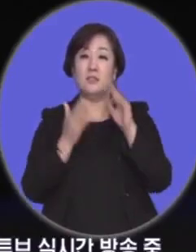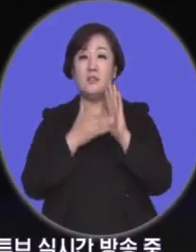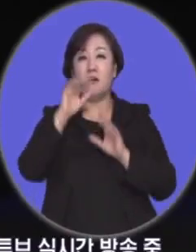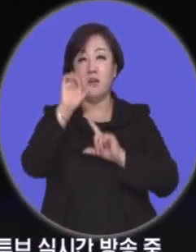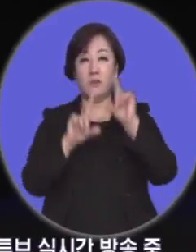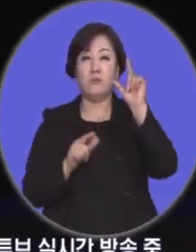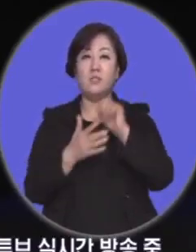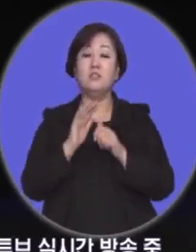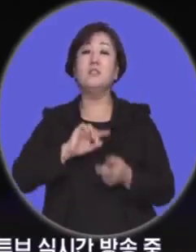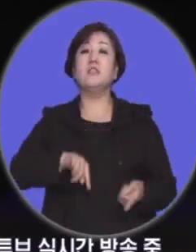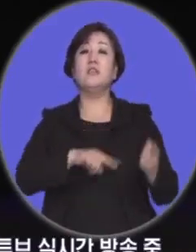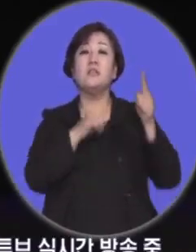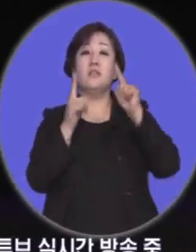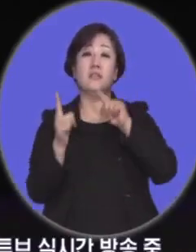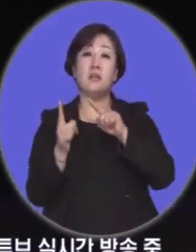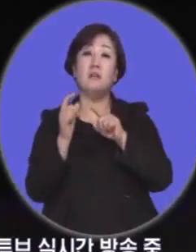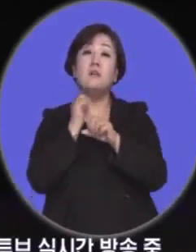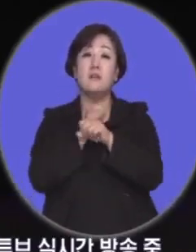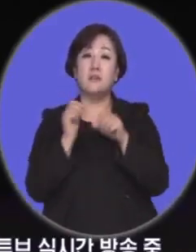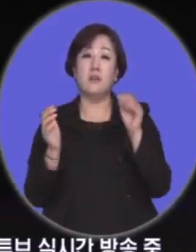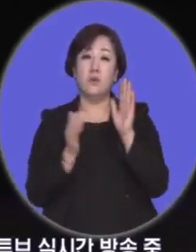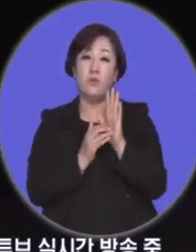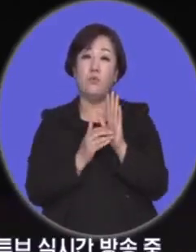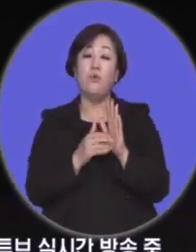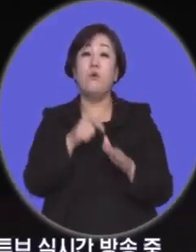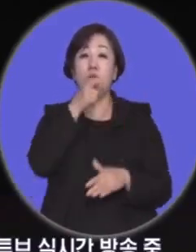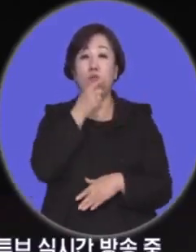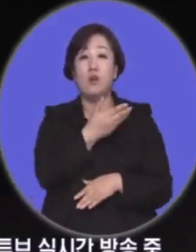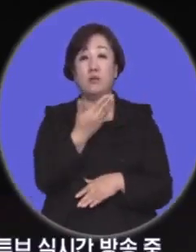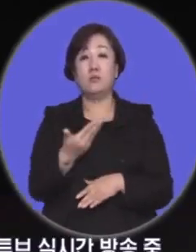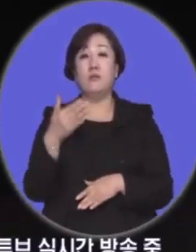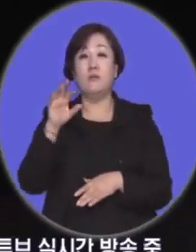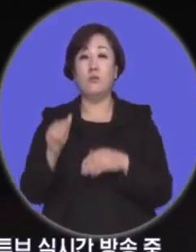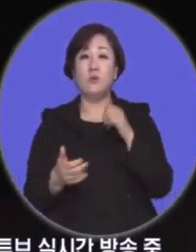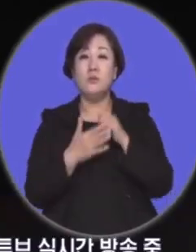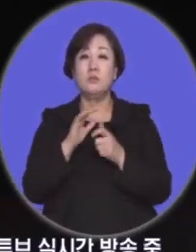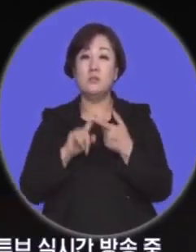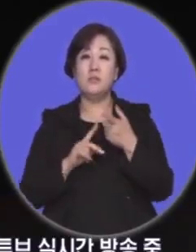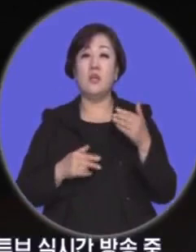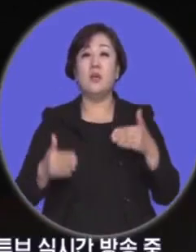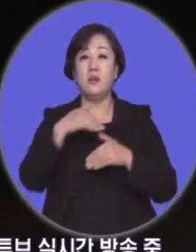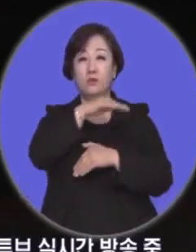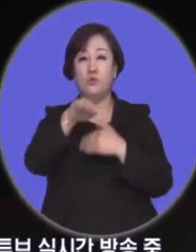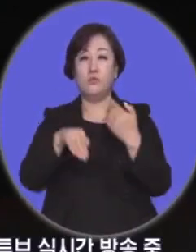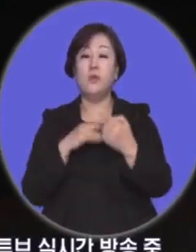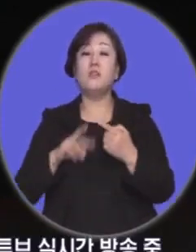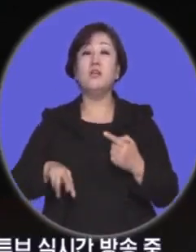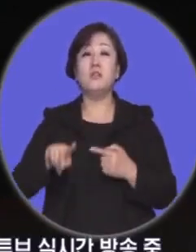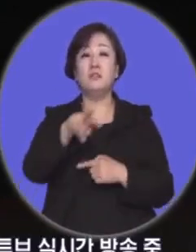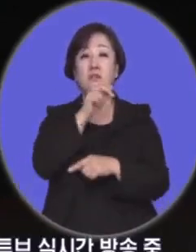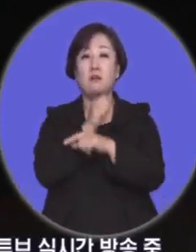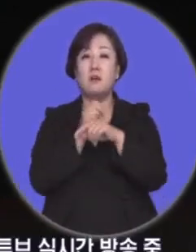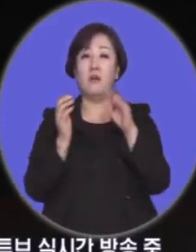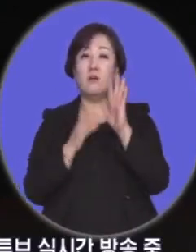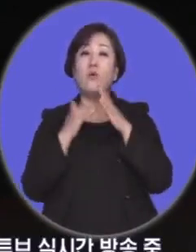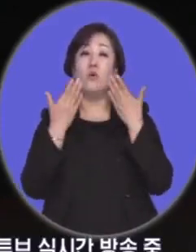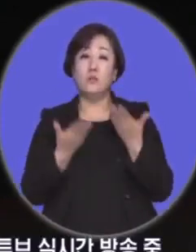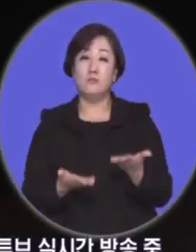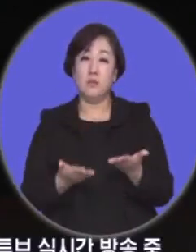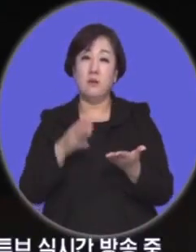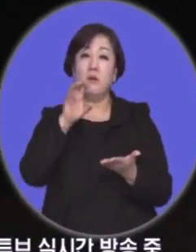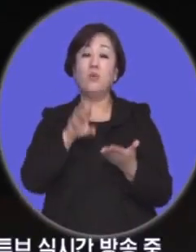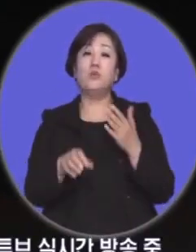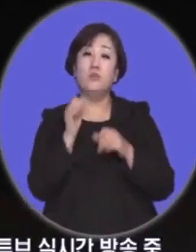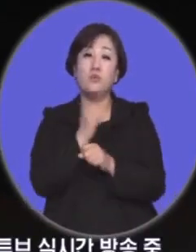이미지를 되살렸습니다. 예. 실개천 주변으로는 산책로도 조성했고요. 주민 쉼터 기능도 할 수